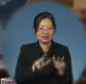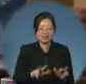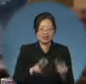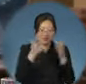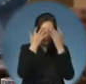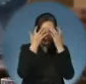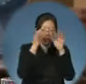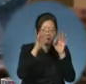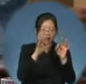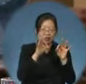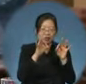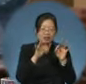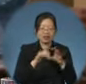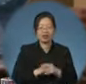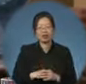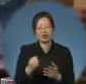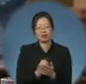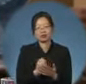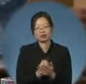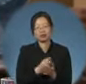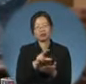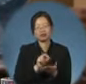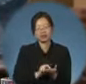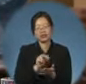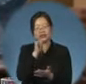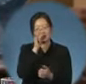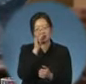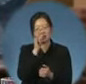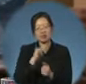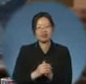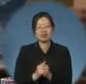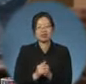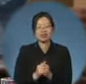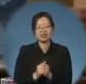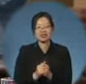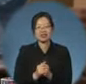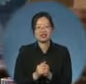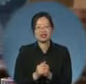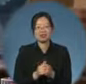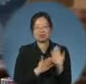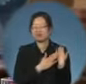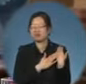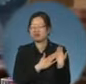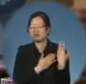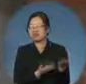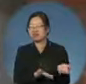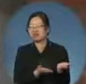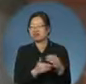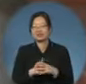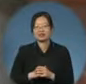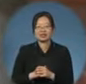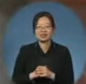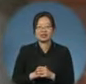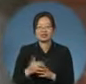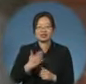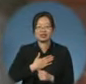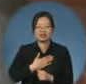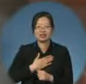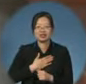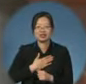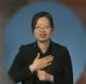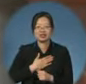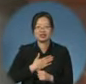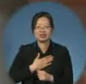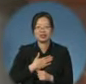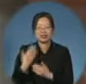고생하는 걸 보니까 아이구 이 점 문제는 문제인데 아 이제 모르겠다 일단 깔깔 예 그래서 저는 이제 안